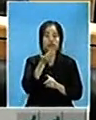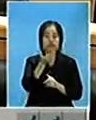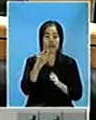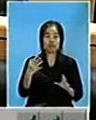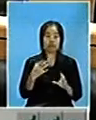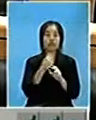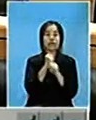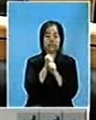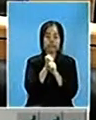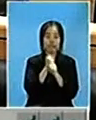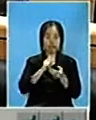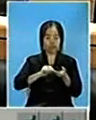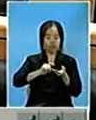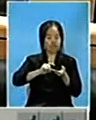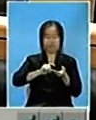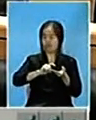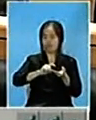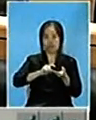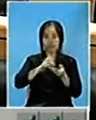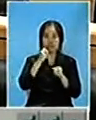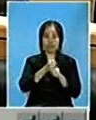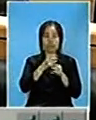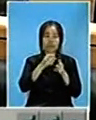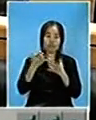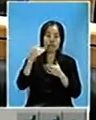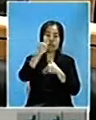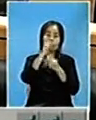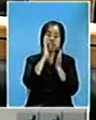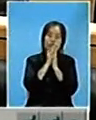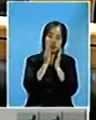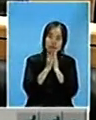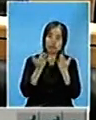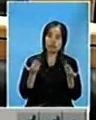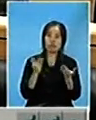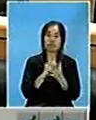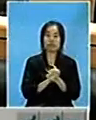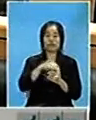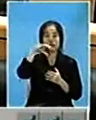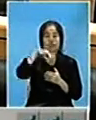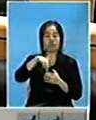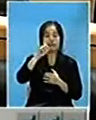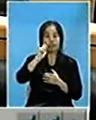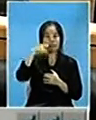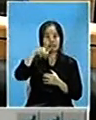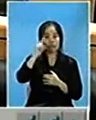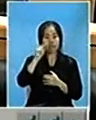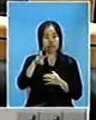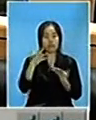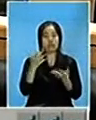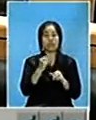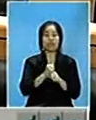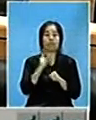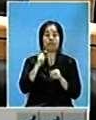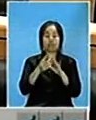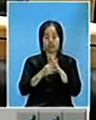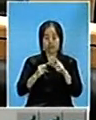ะครับอย่างนี้มันหนาไปนะครับทำยังไงก็ได้ครับไปตามห้องสมุดก็ได้ตามไปองค์กรปกครองส่วนท้องถิ่นก็ได้นะครับทำอย่างที่ผมทำก็ได้น